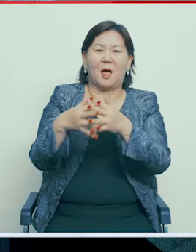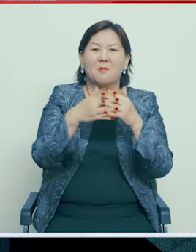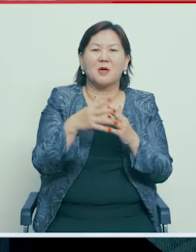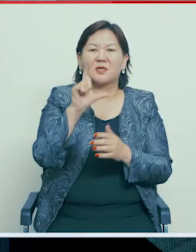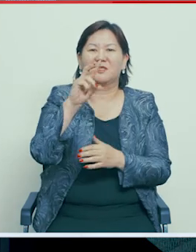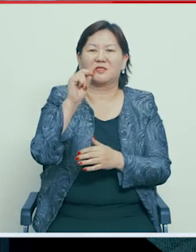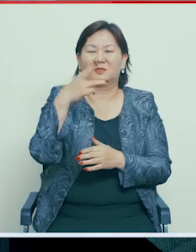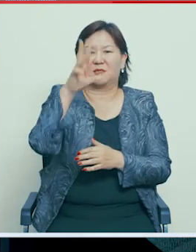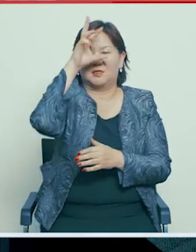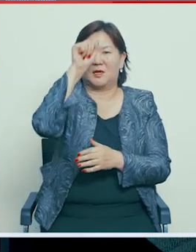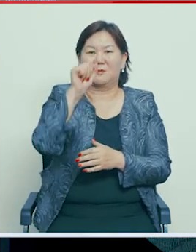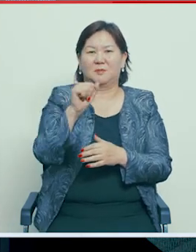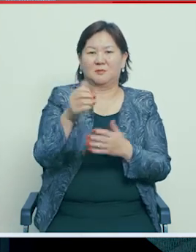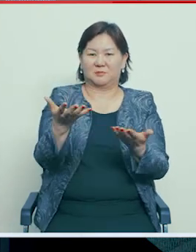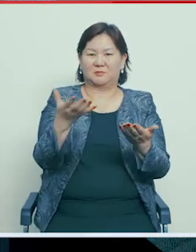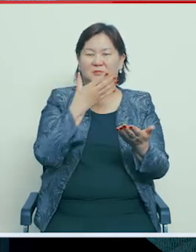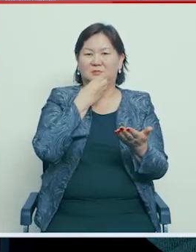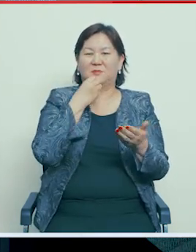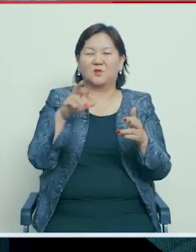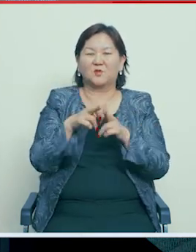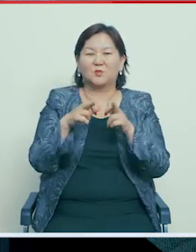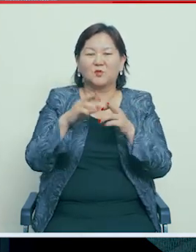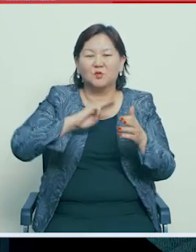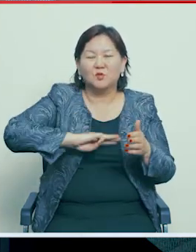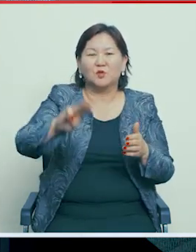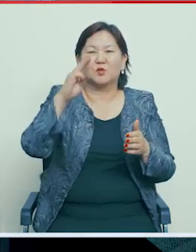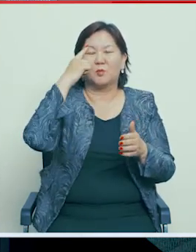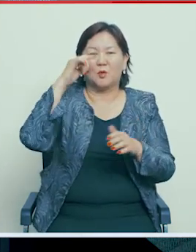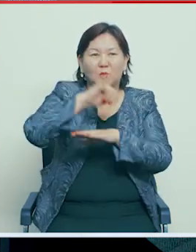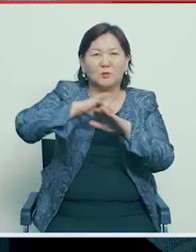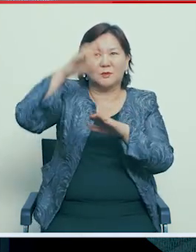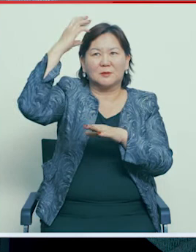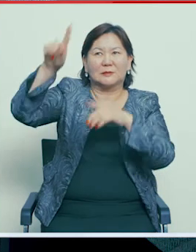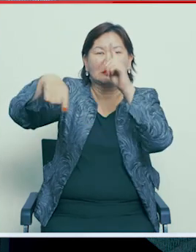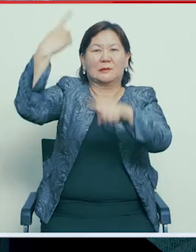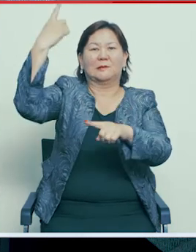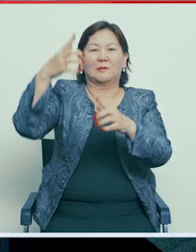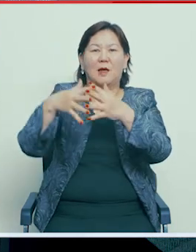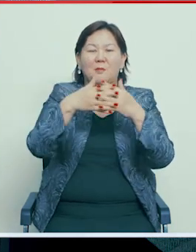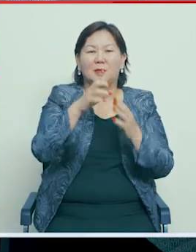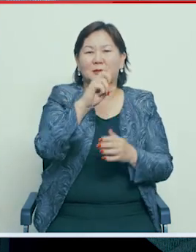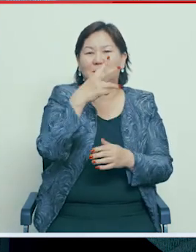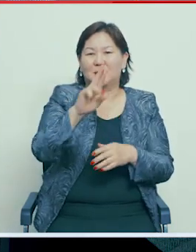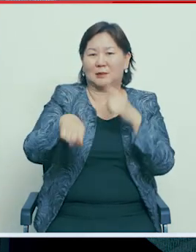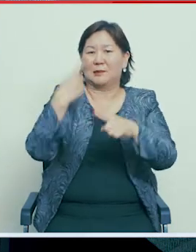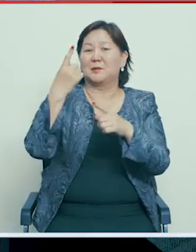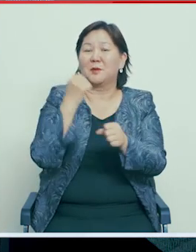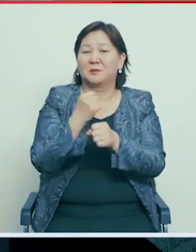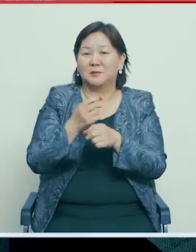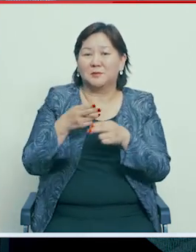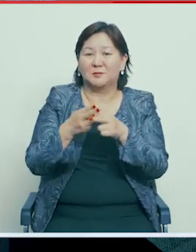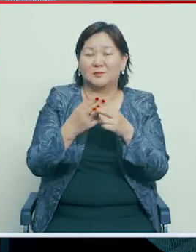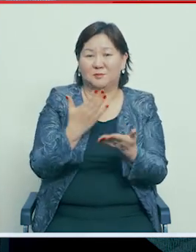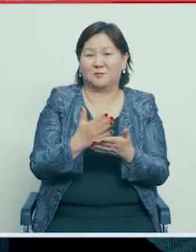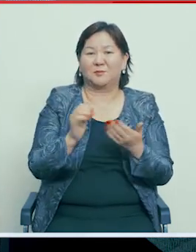чинь хамгийн хөгжлийн бэрхшээлтэй иргэдийн төлөө Монгол улсын засгийн газраас илүү юм хийж байгаа шүү. Тийм. Би бол 100% тэгж